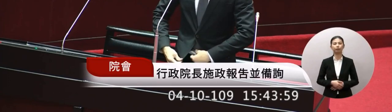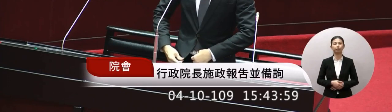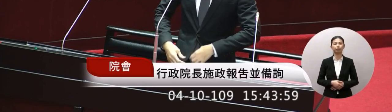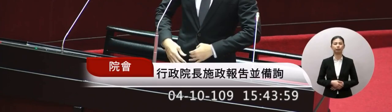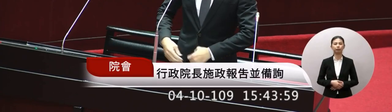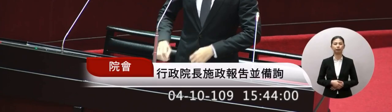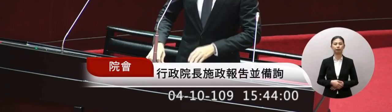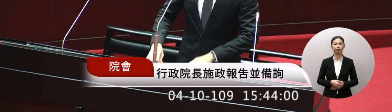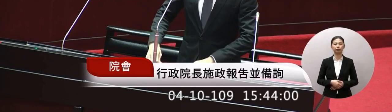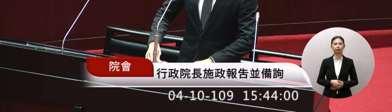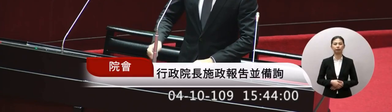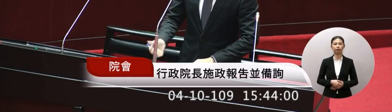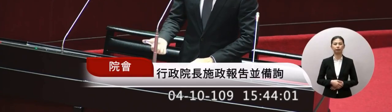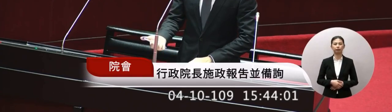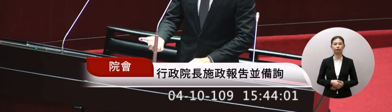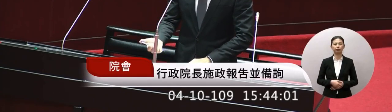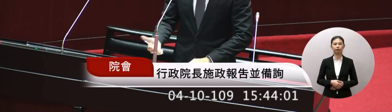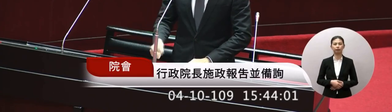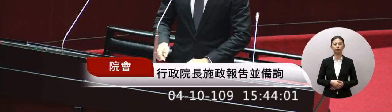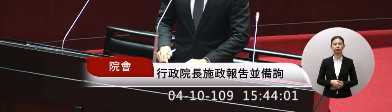请院长。